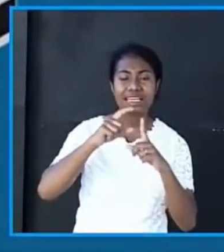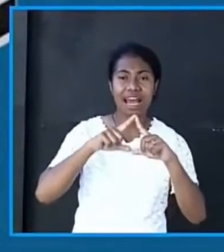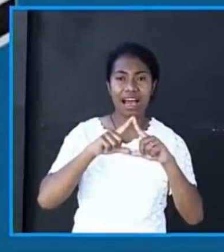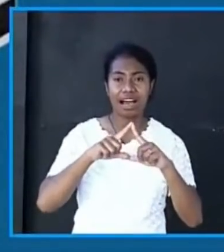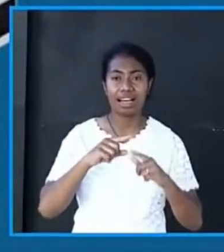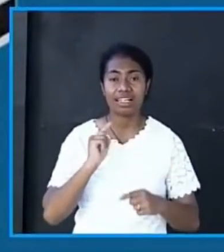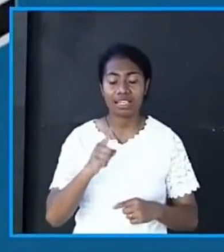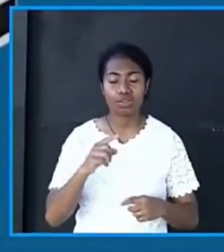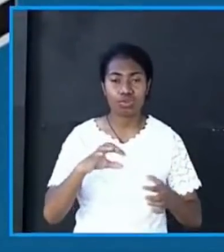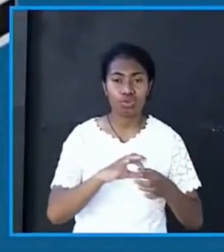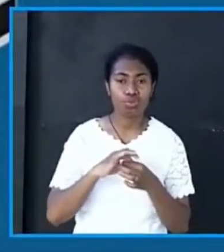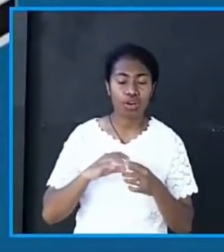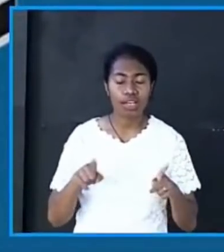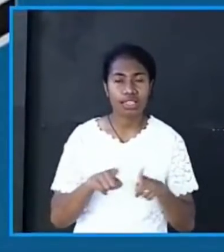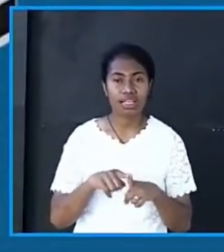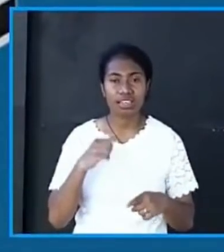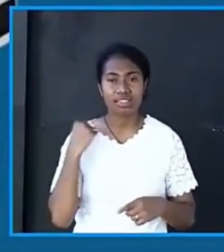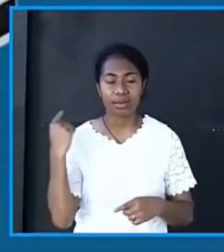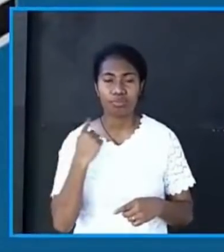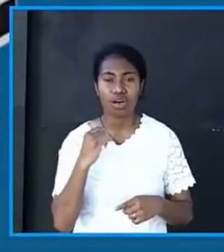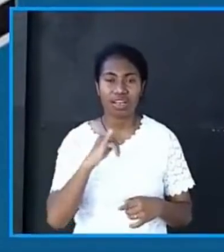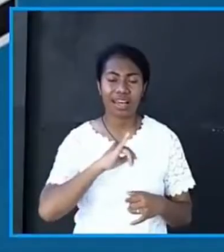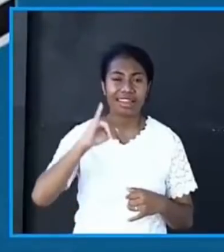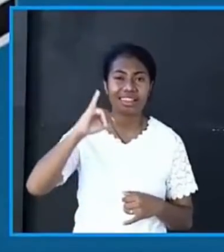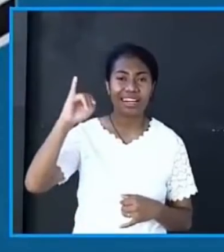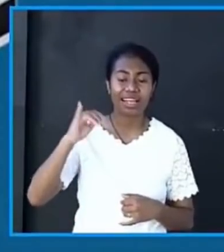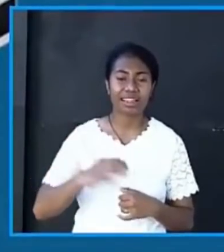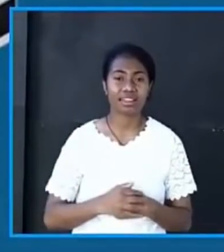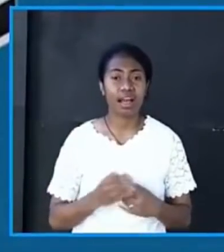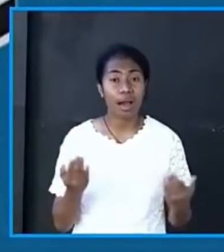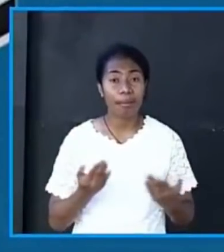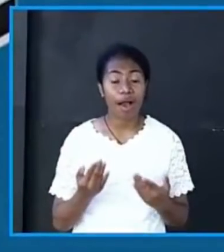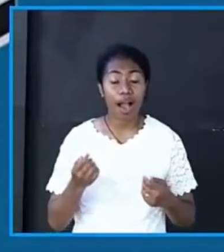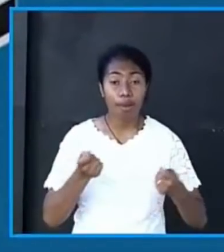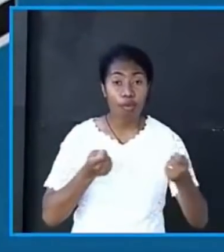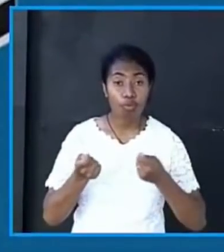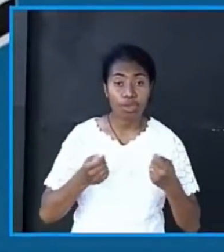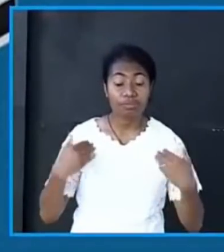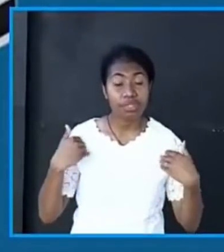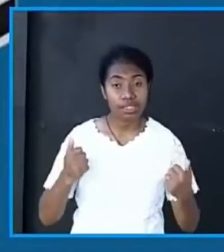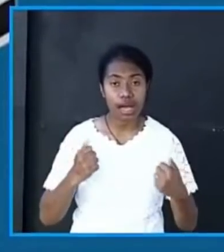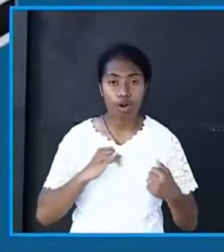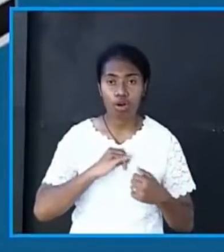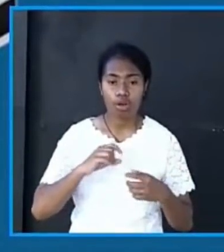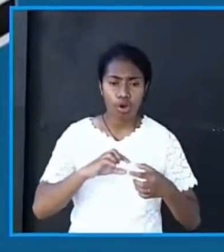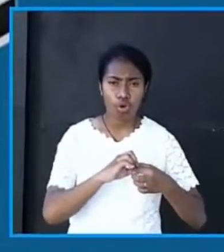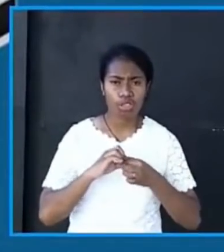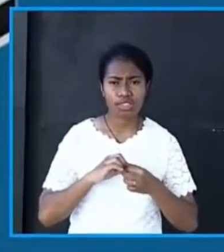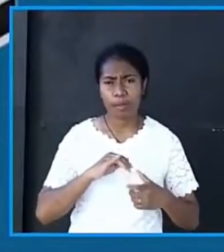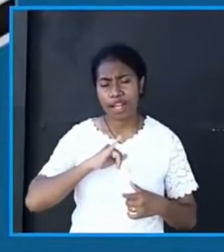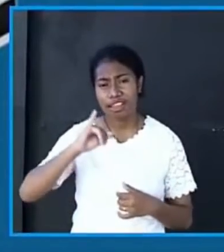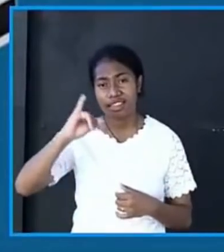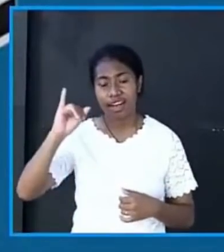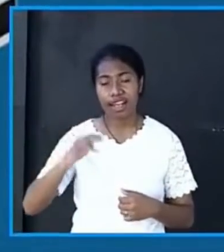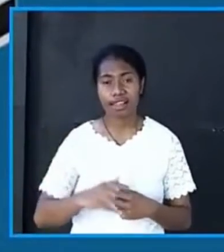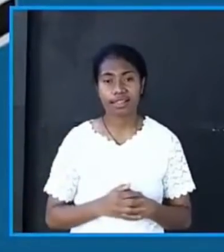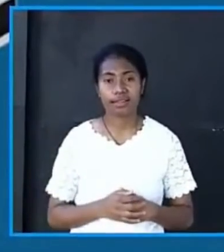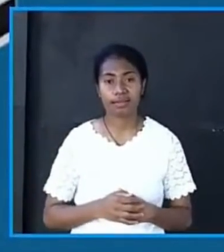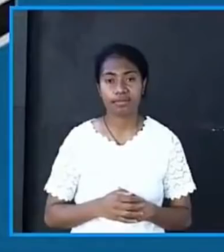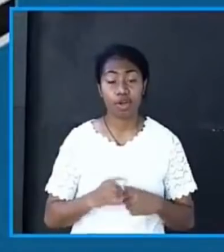itu dihubungkan dengan internet maka mobil dihubungkan dengan internet kulkas dengan internet